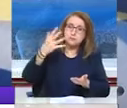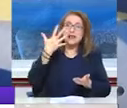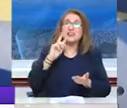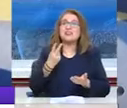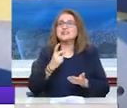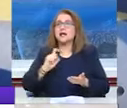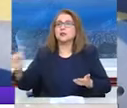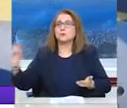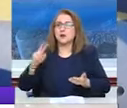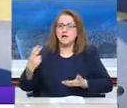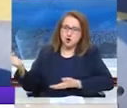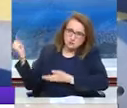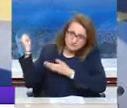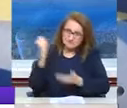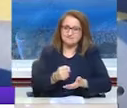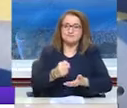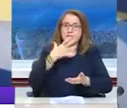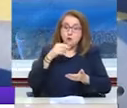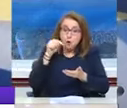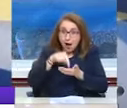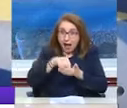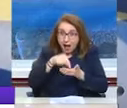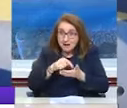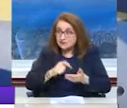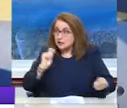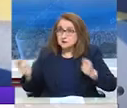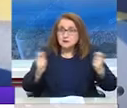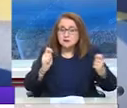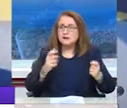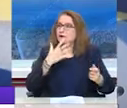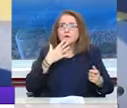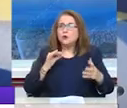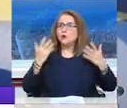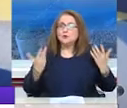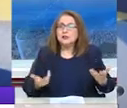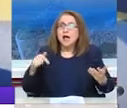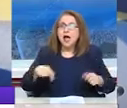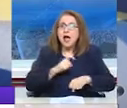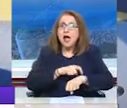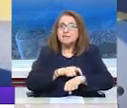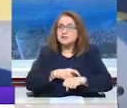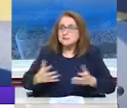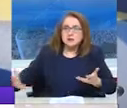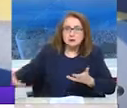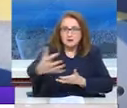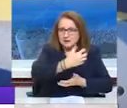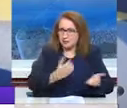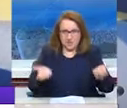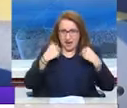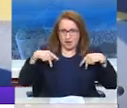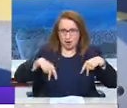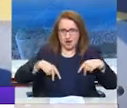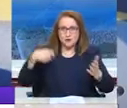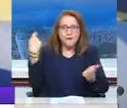Αυτό απαιτείται, διότι οι αναστολές φορολογικών υποχρεώσεων ξεπερνούν τα 2,1 δισεκατομμύρια